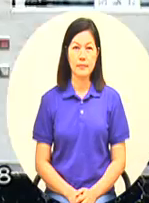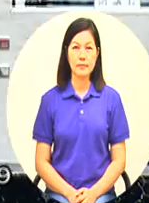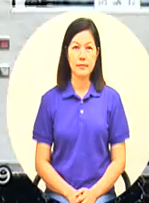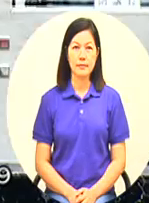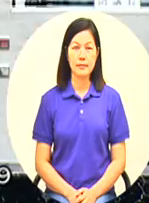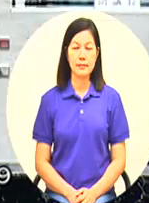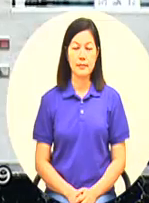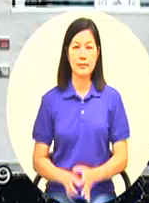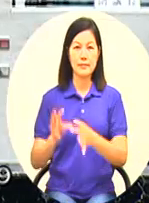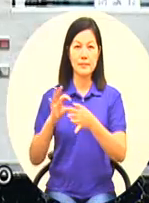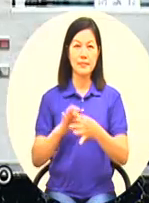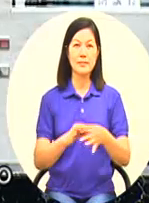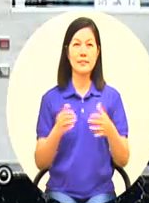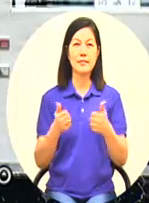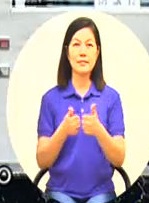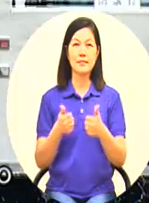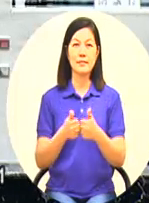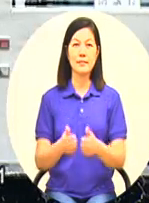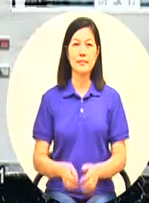继续开会。